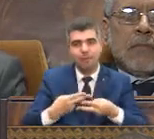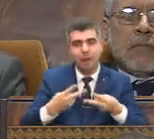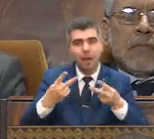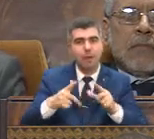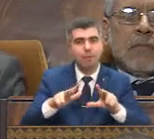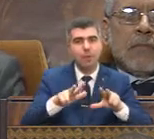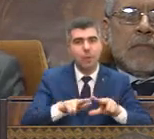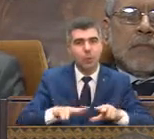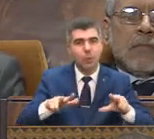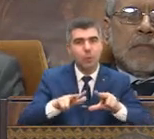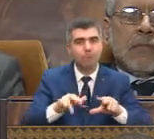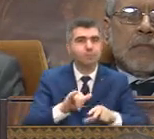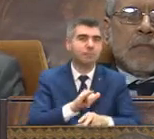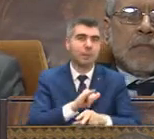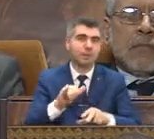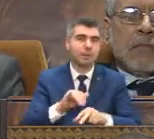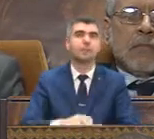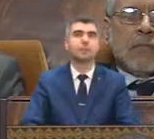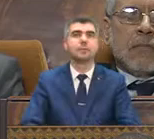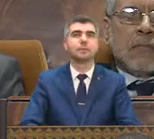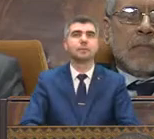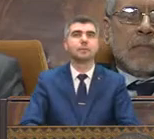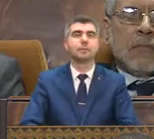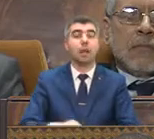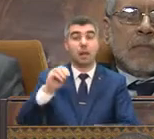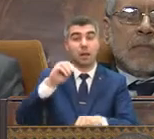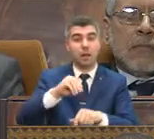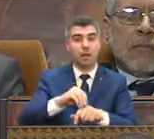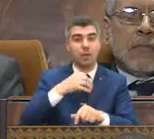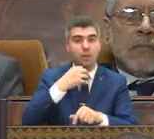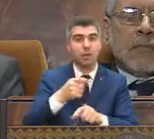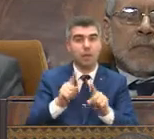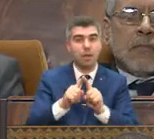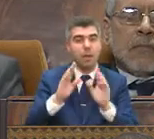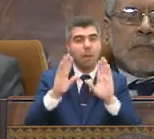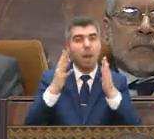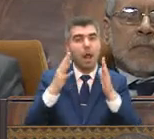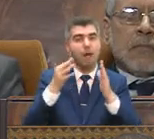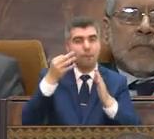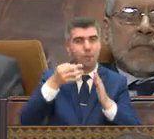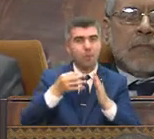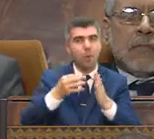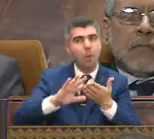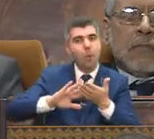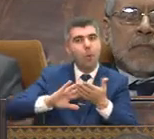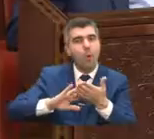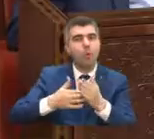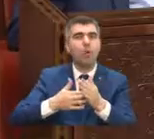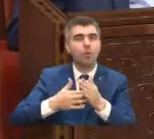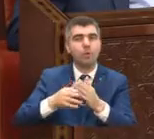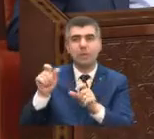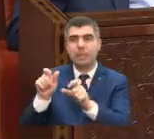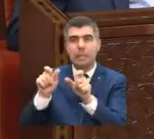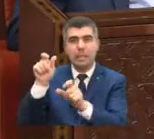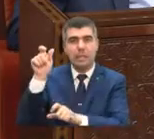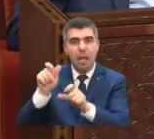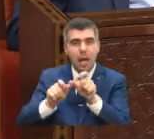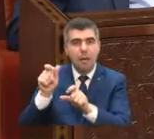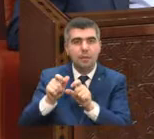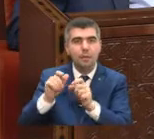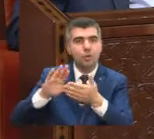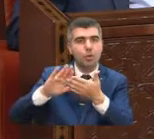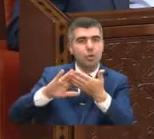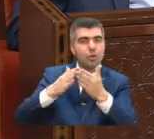ونحيي من هذا المنبر تلك التعبئة التي عرفتها المنطقة بجميع مواطنيها وجمعياتها